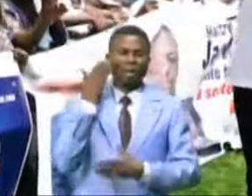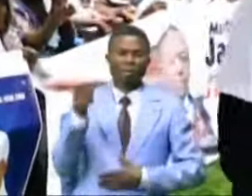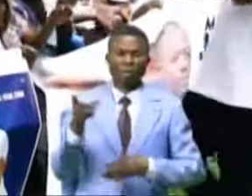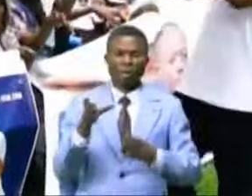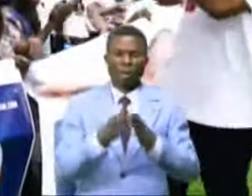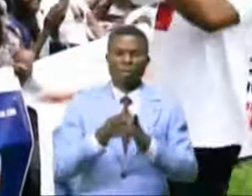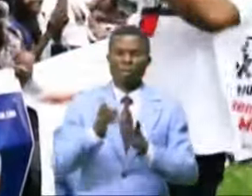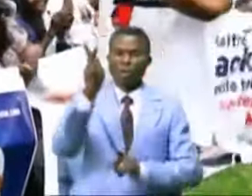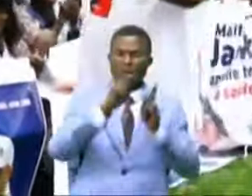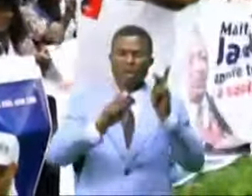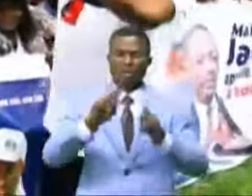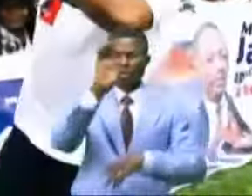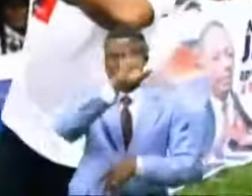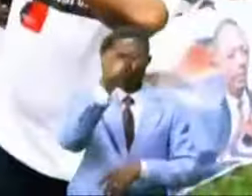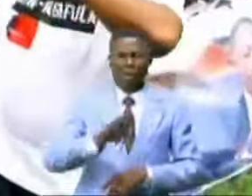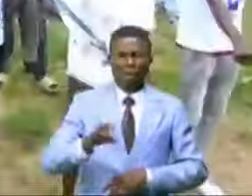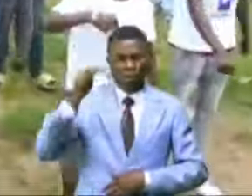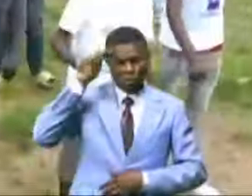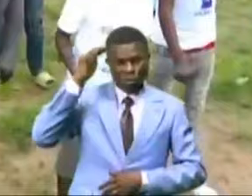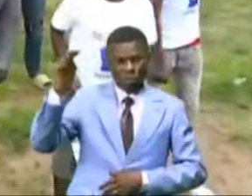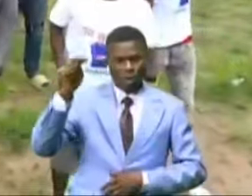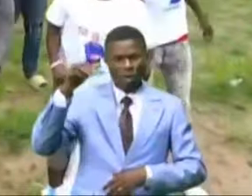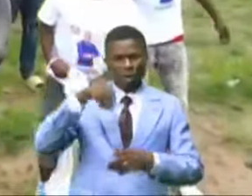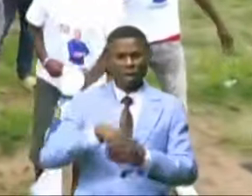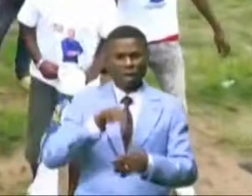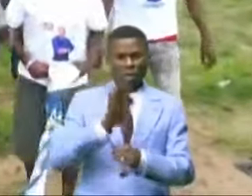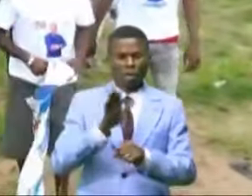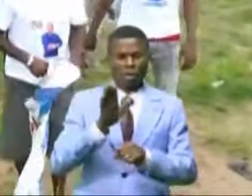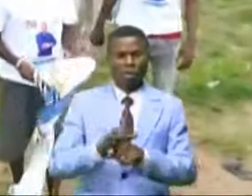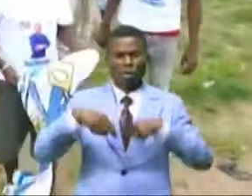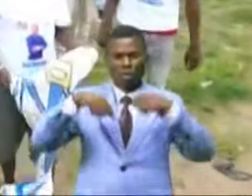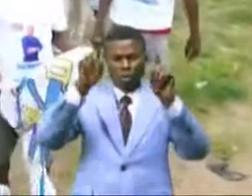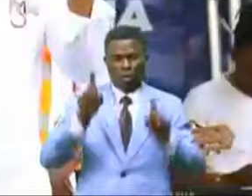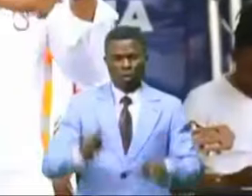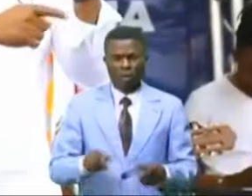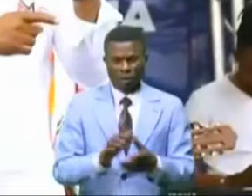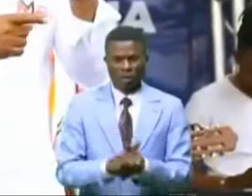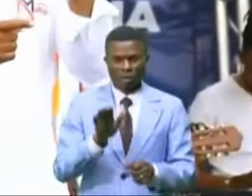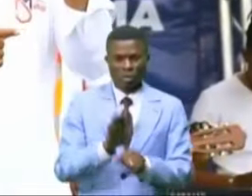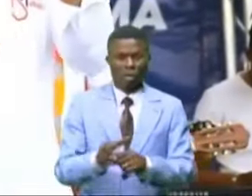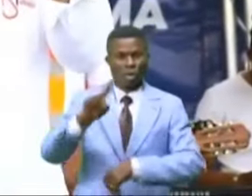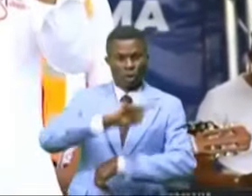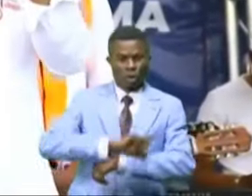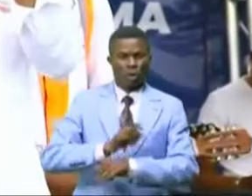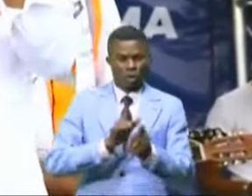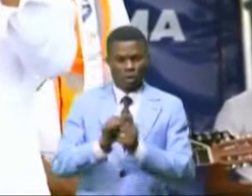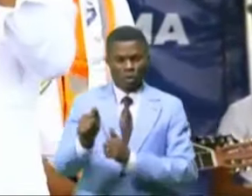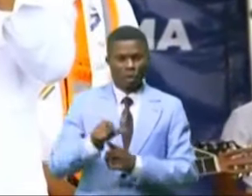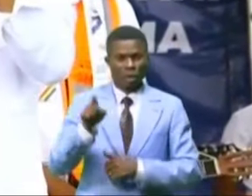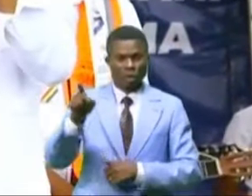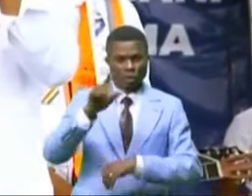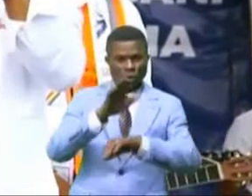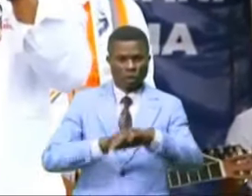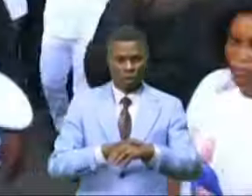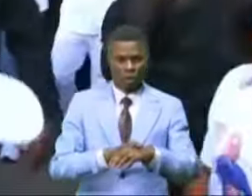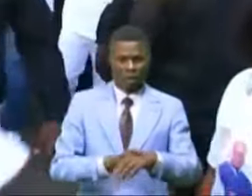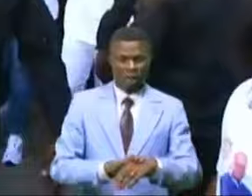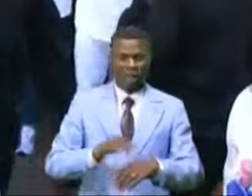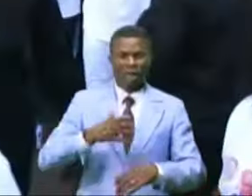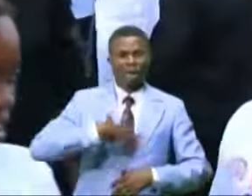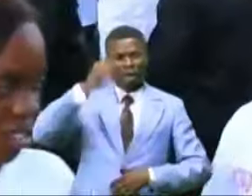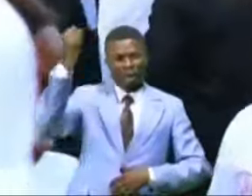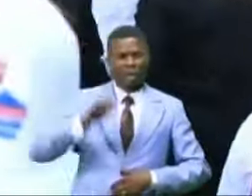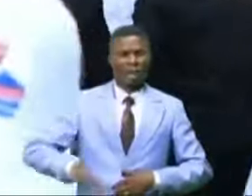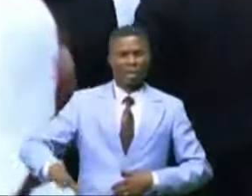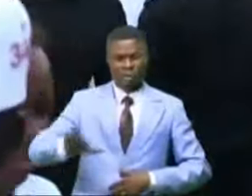avec toute son équipe durant plusieurs jours. Et durant plusieurs jours, celui qu'on appelle les jokers de la